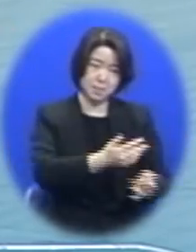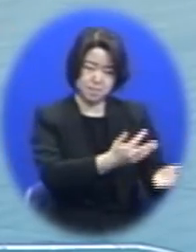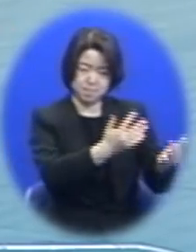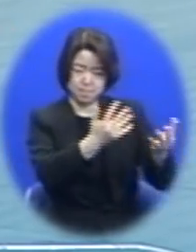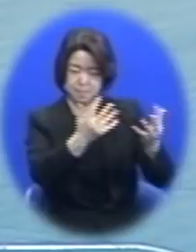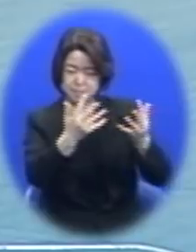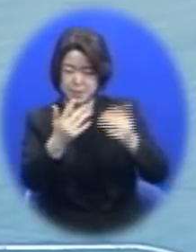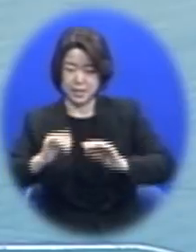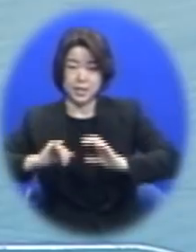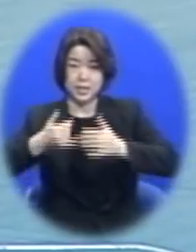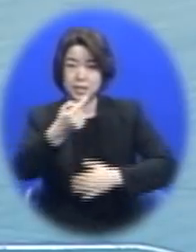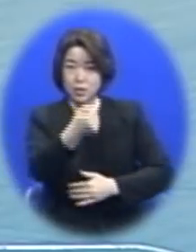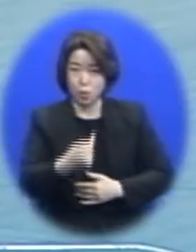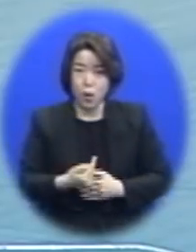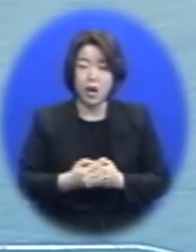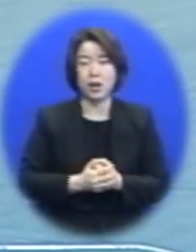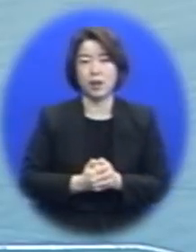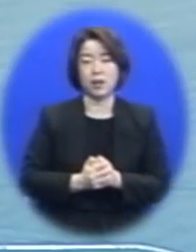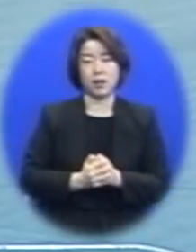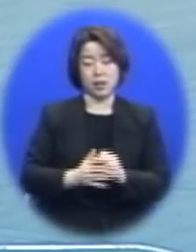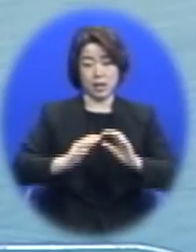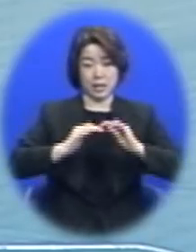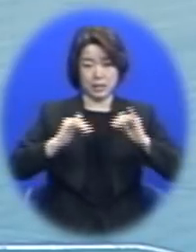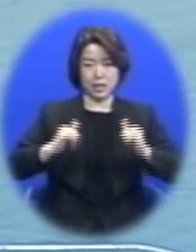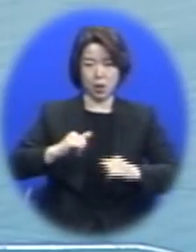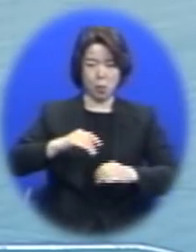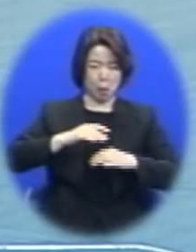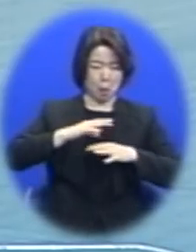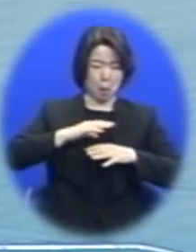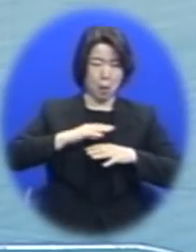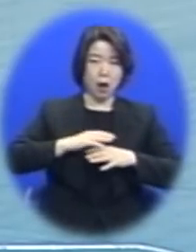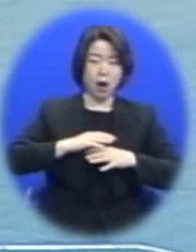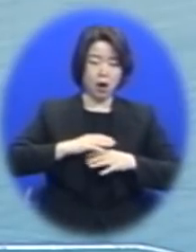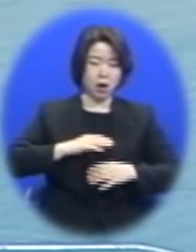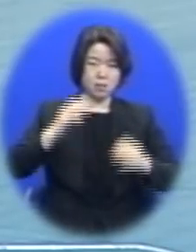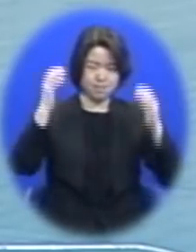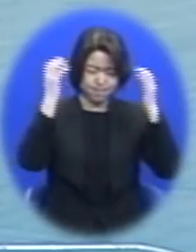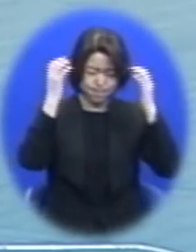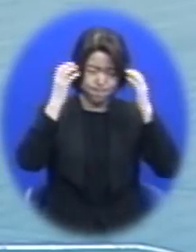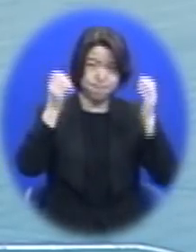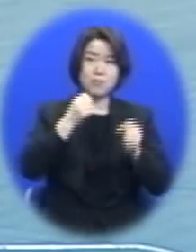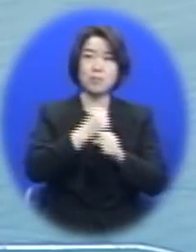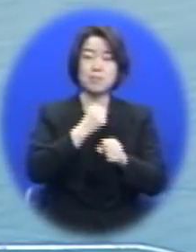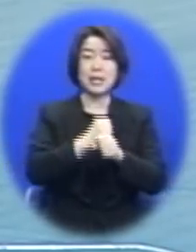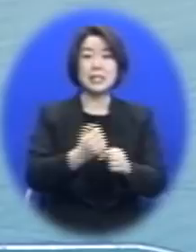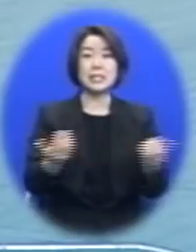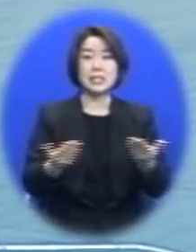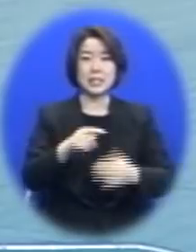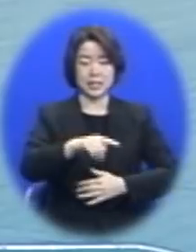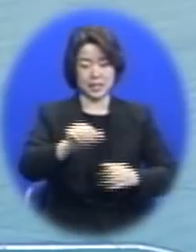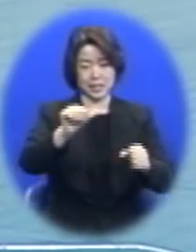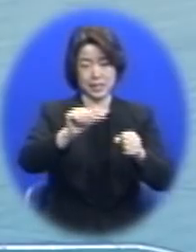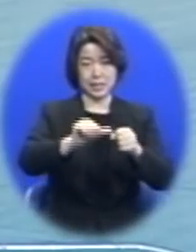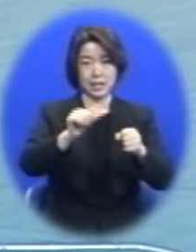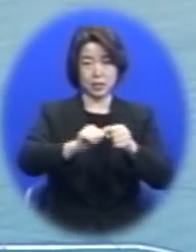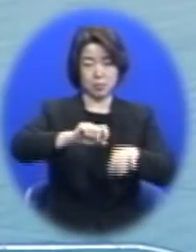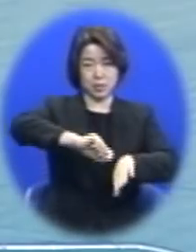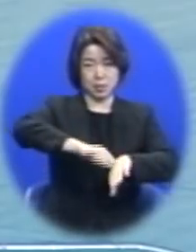되고 사람들을 무섭게 고통스럽게 만드는 일이 이 다섯 번째 재앙입니다